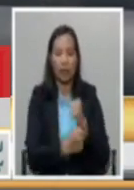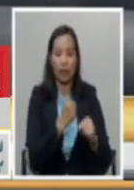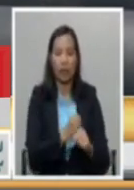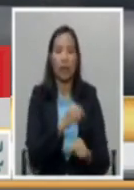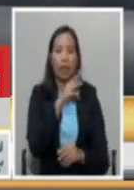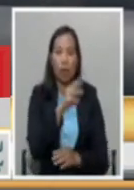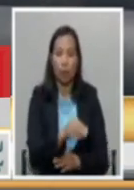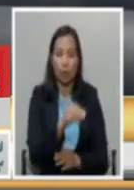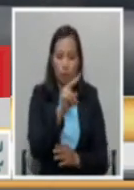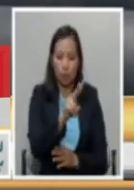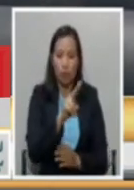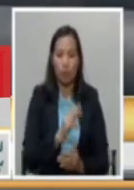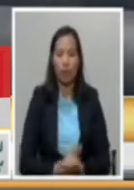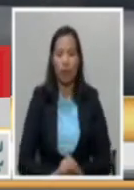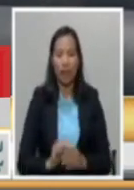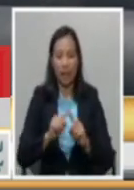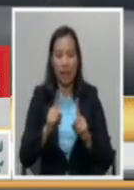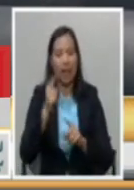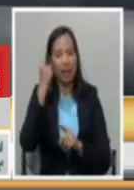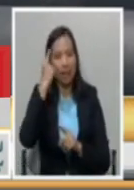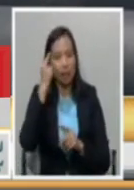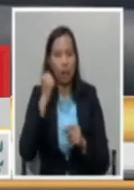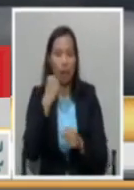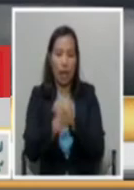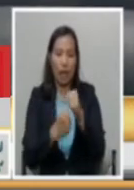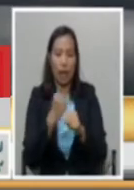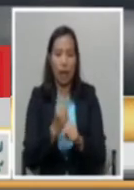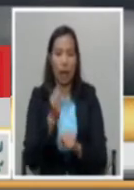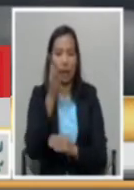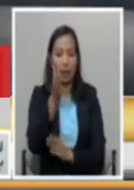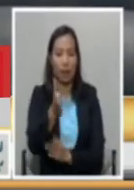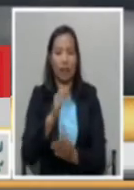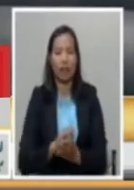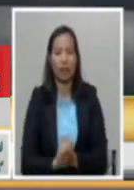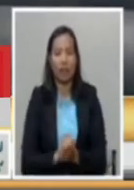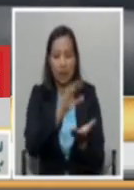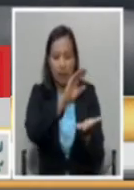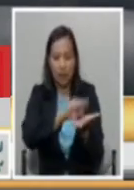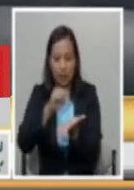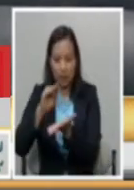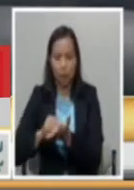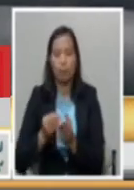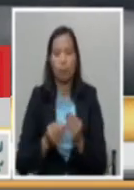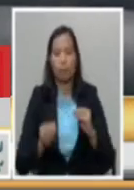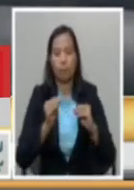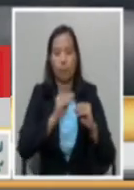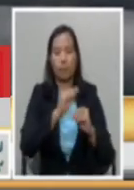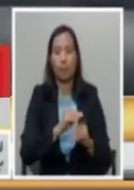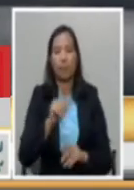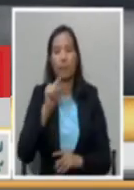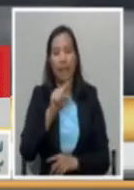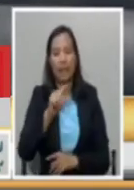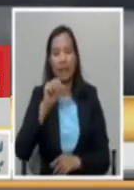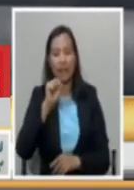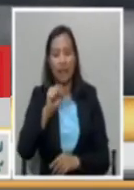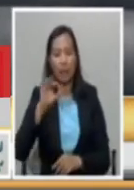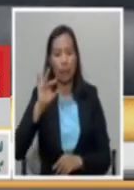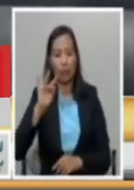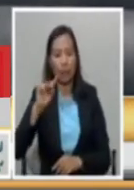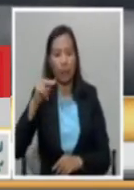2562มีการคาดการณ์ว่าปีหน้าเนี่ยจะมีการจัดเก็บรายได้เพิ่มขึ้น 181,000 ล้